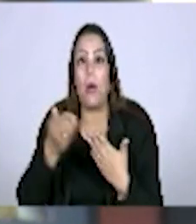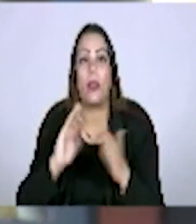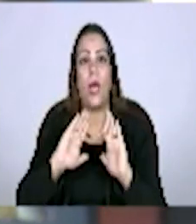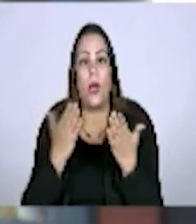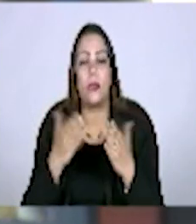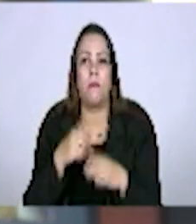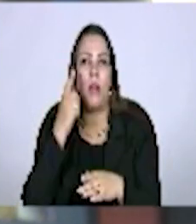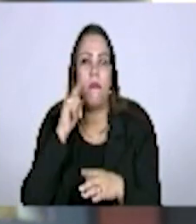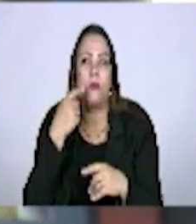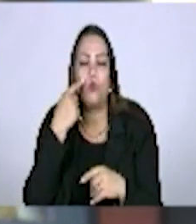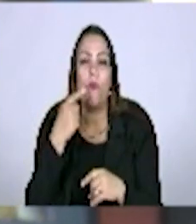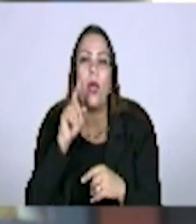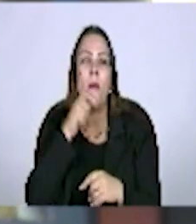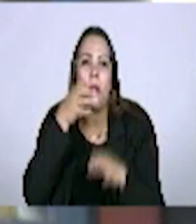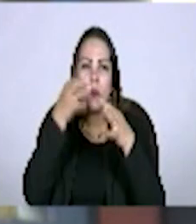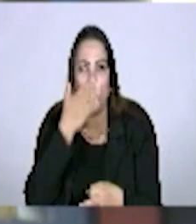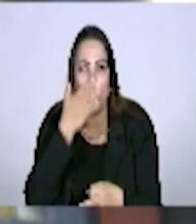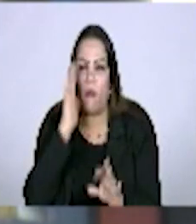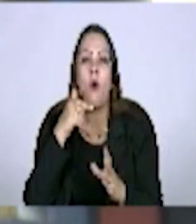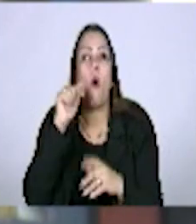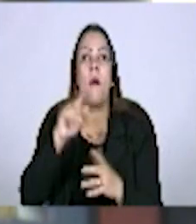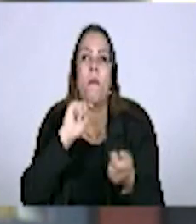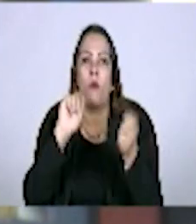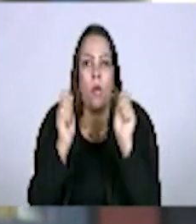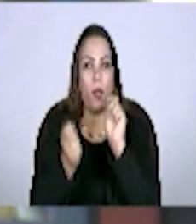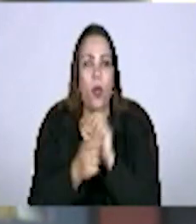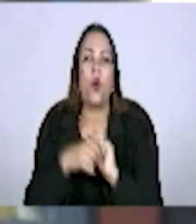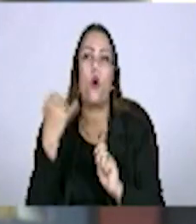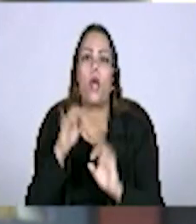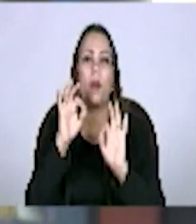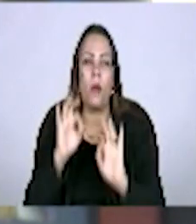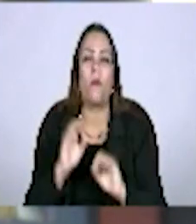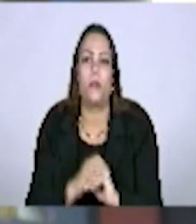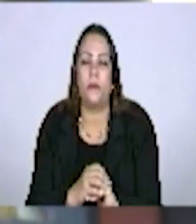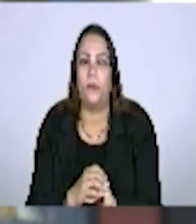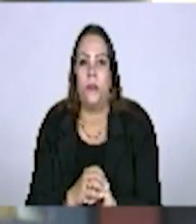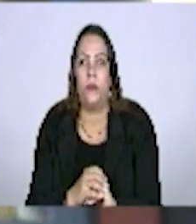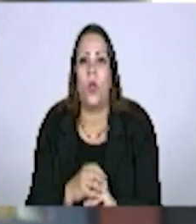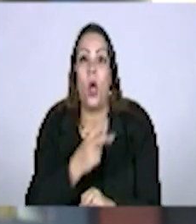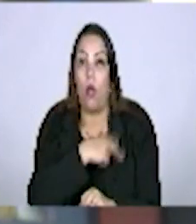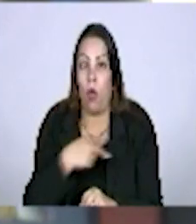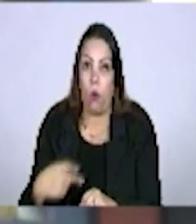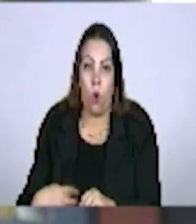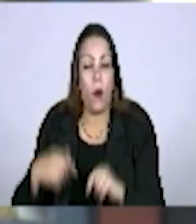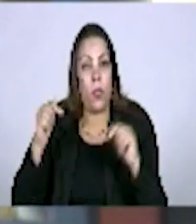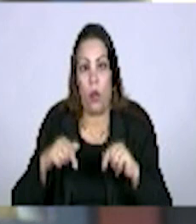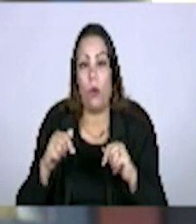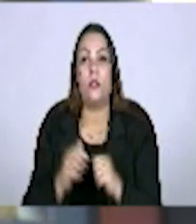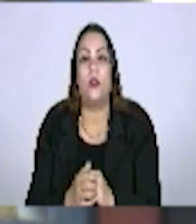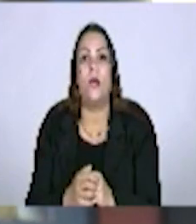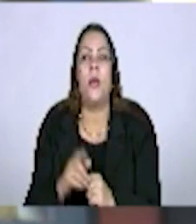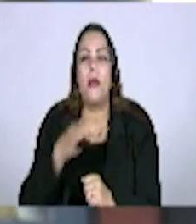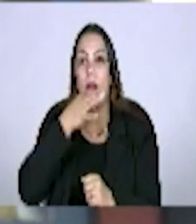ماحدش عارف على وجه التحديد لكن نقدر نقول انه تغيير قريب ووشيك الحكومه الان يعني